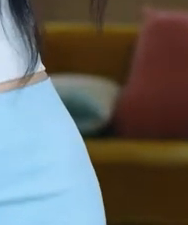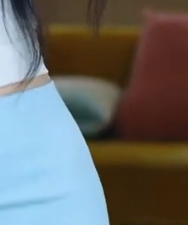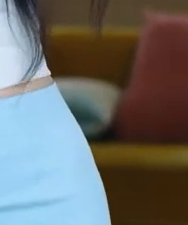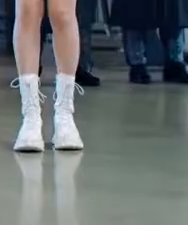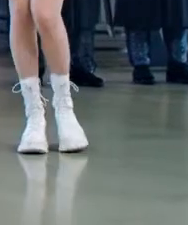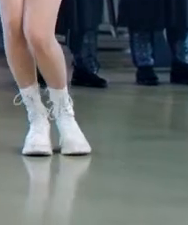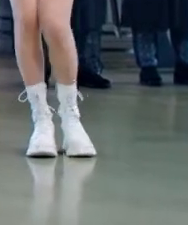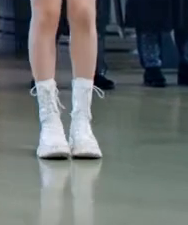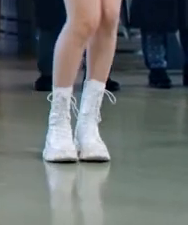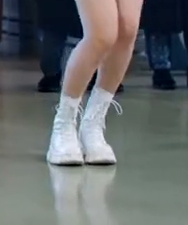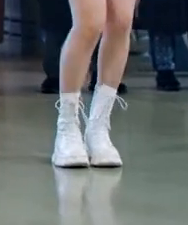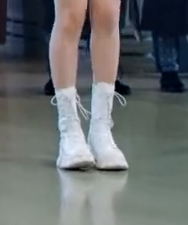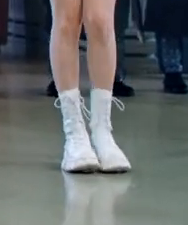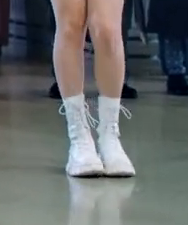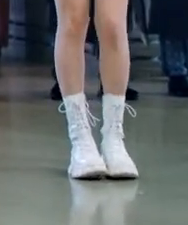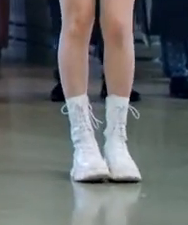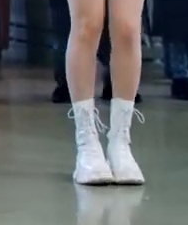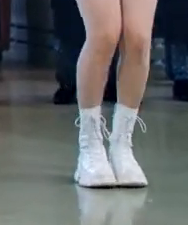있습니다!